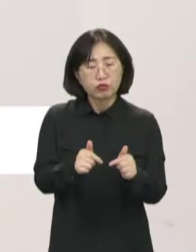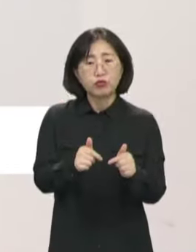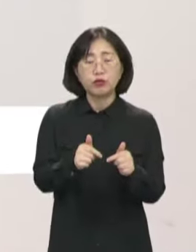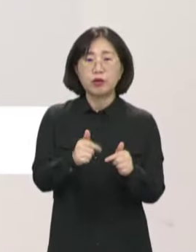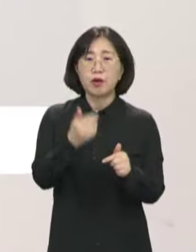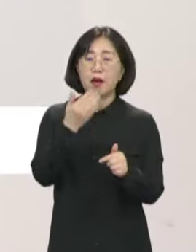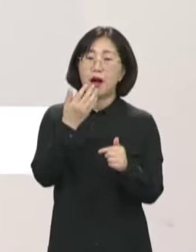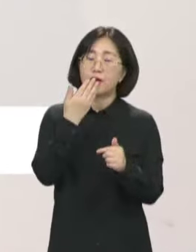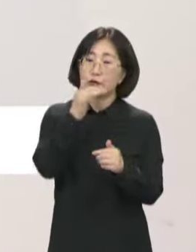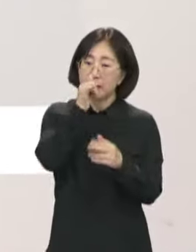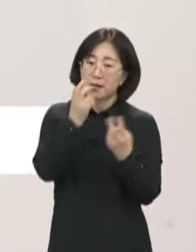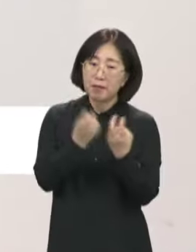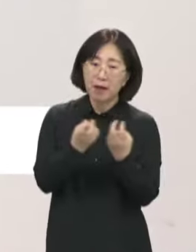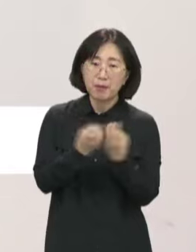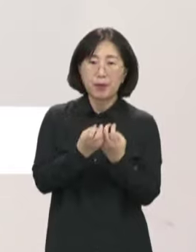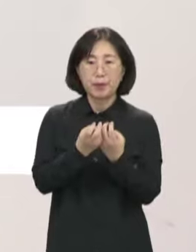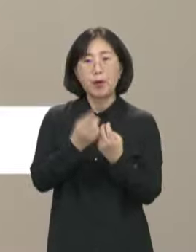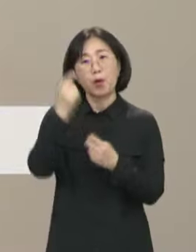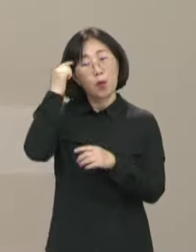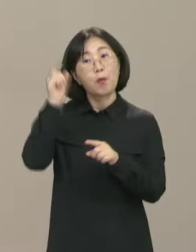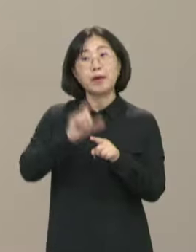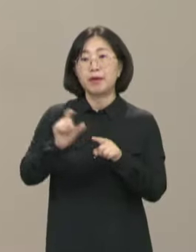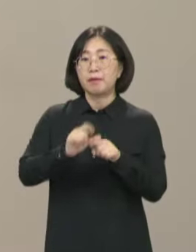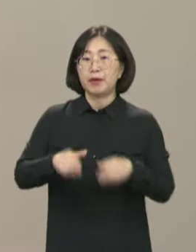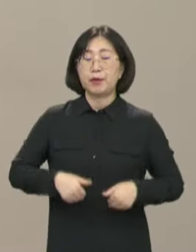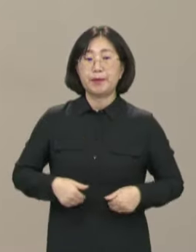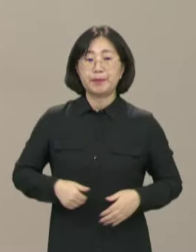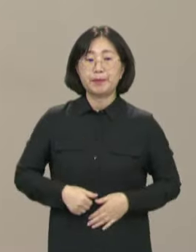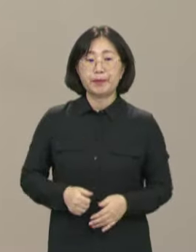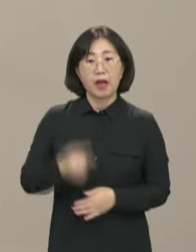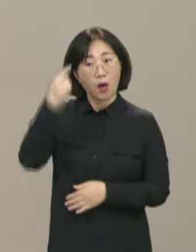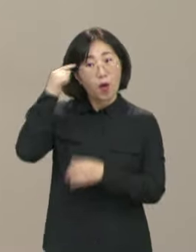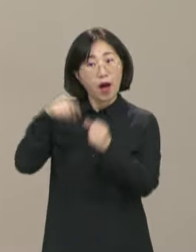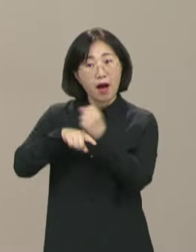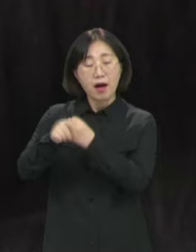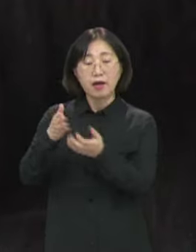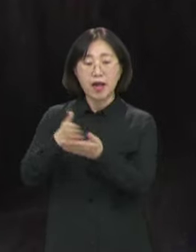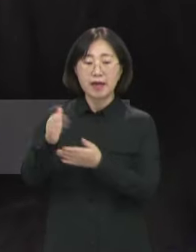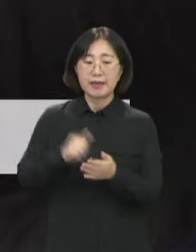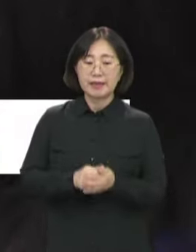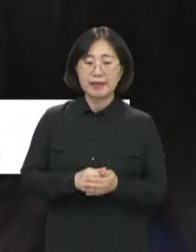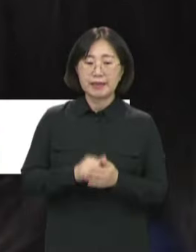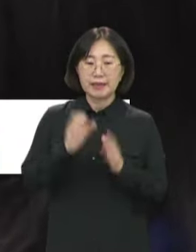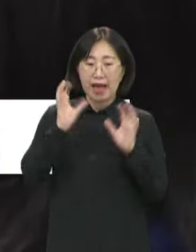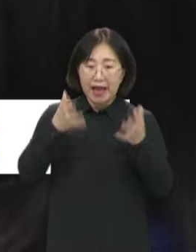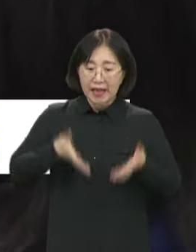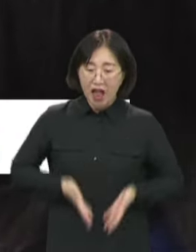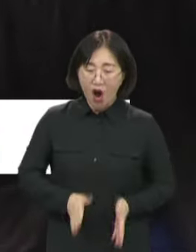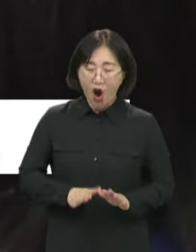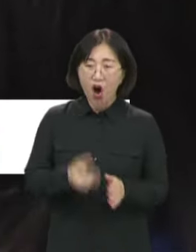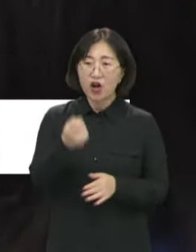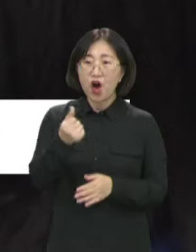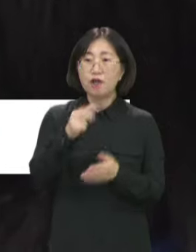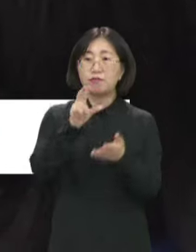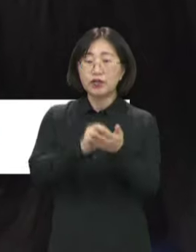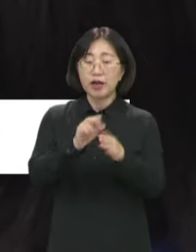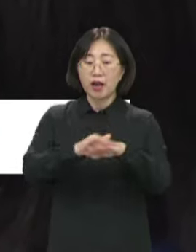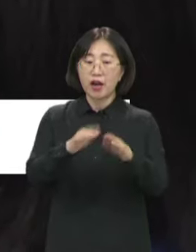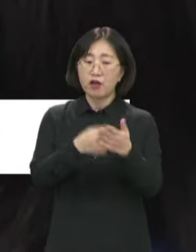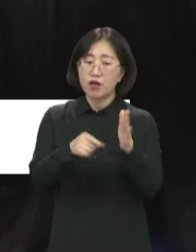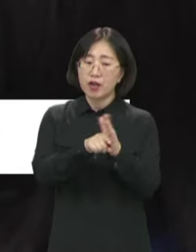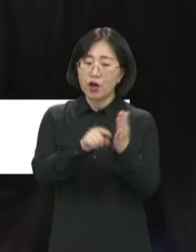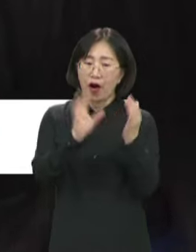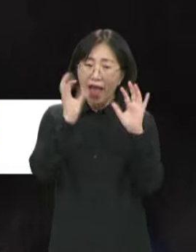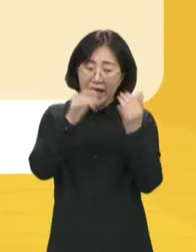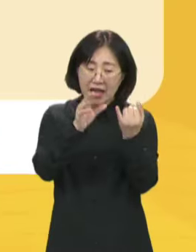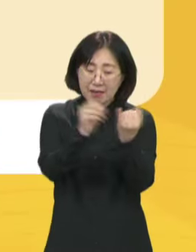여러 정책들이 고민이 돼야 되겠죠. 과학계에서는 이미 저출산 문제 해결을 위해 유산율을 낮추는 방법에